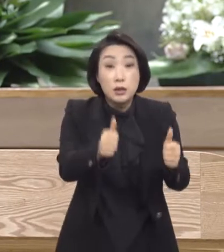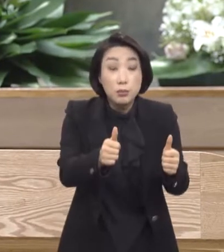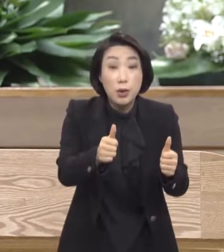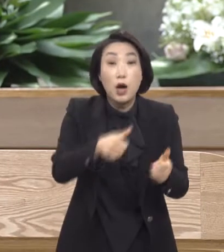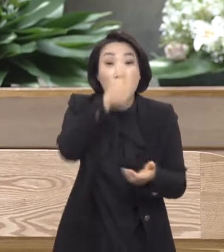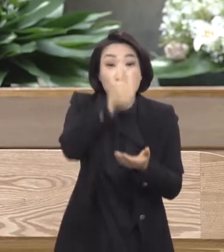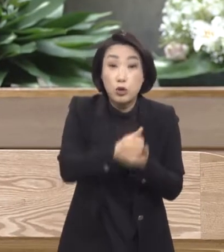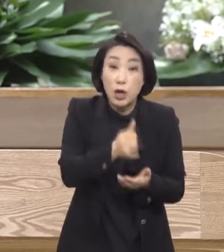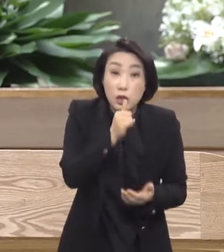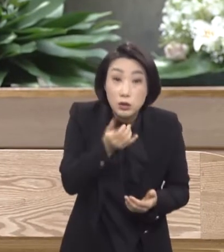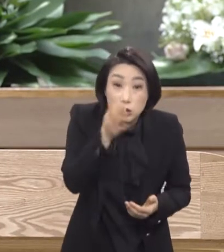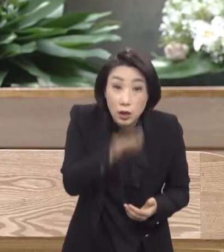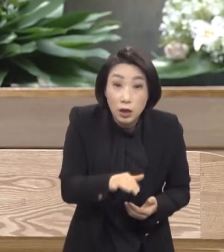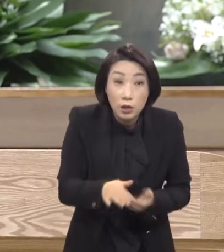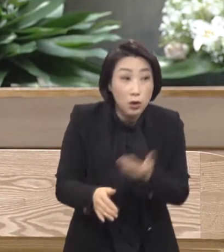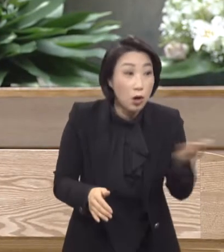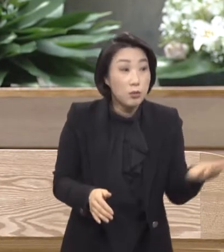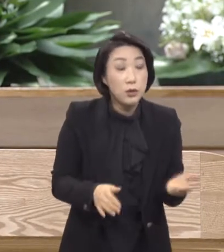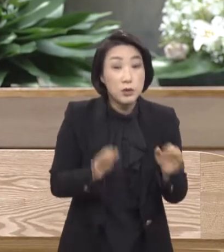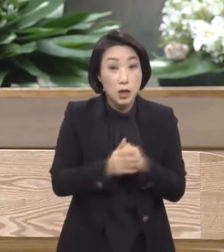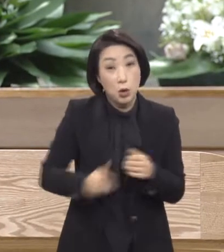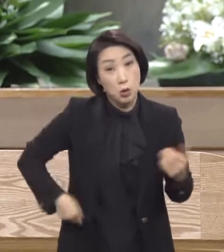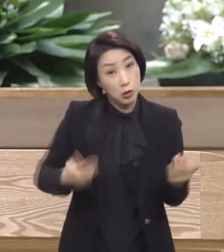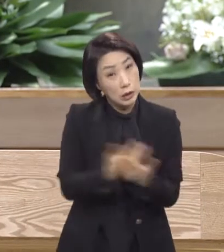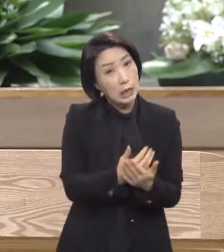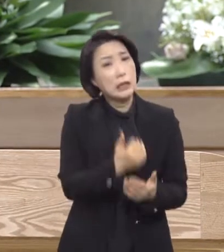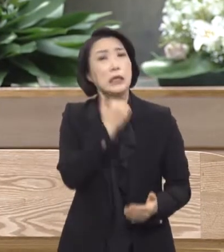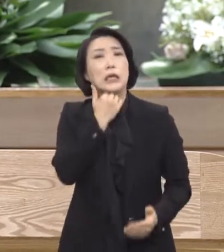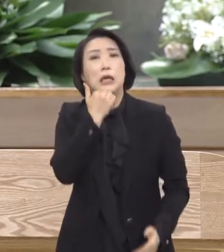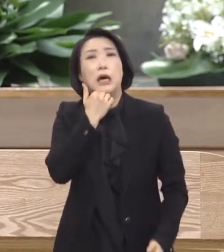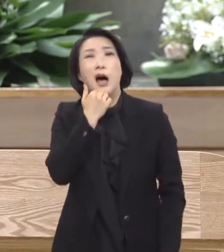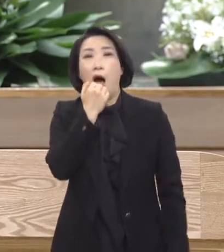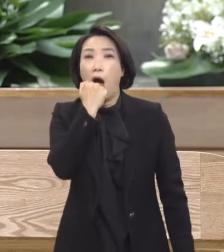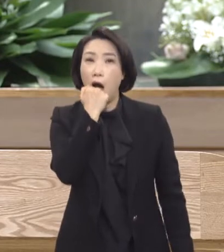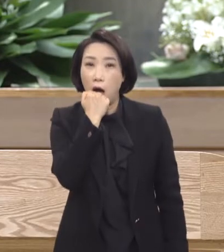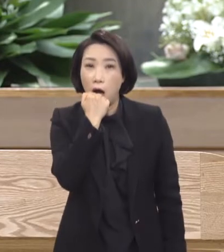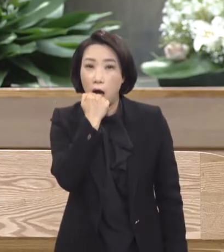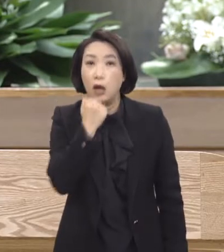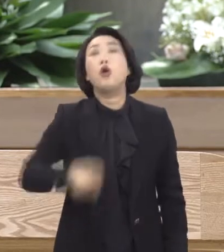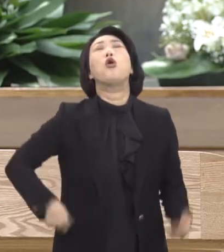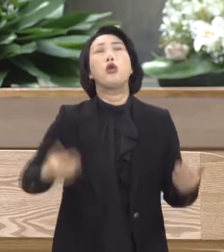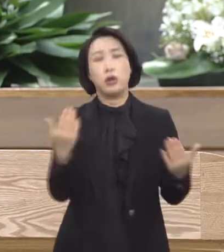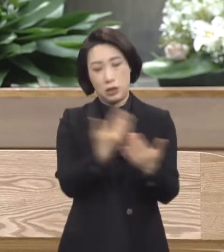심판할 죄가 있는데 너희가 회개하기를 기다려. 회개.